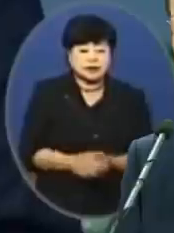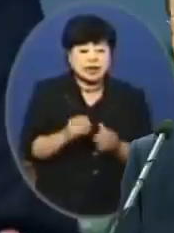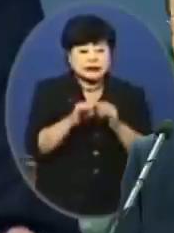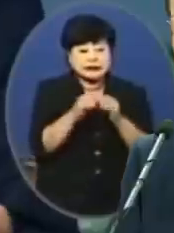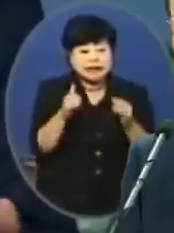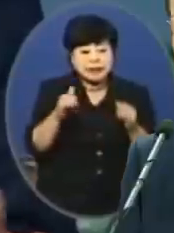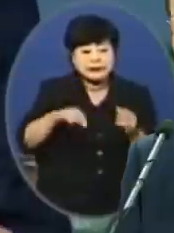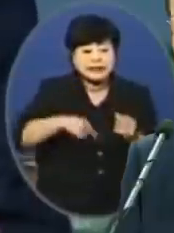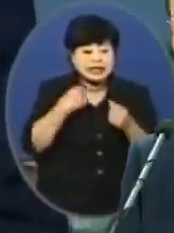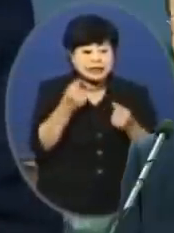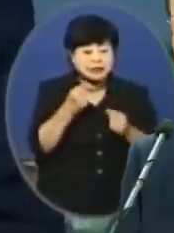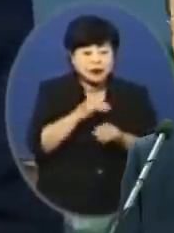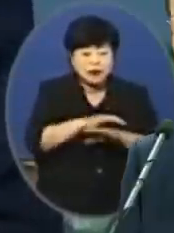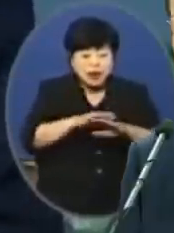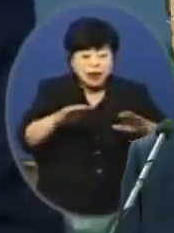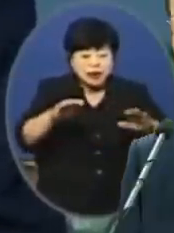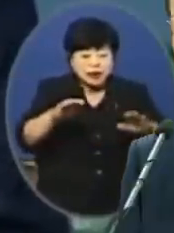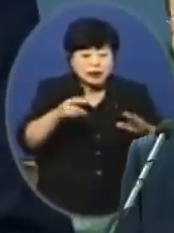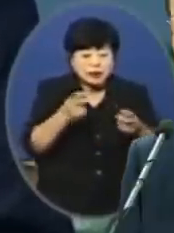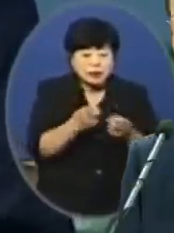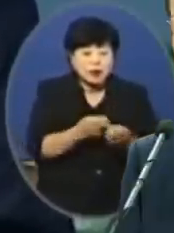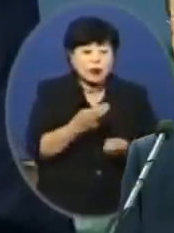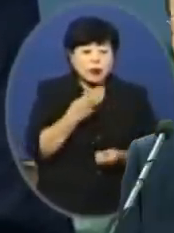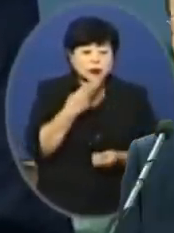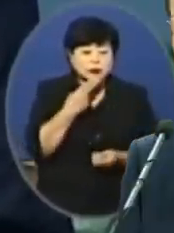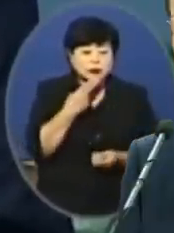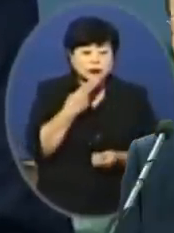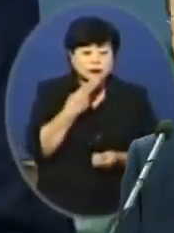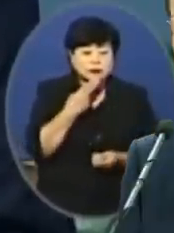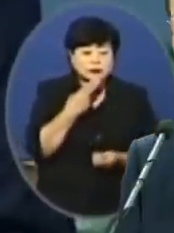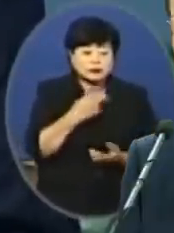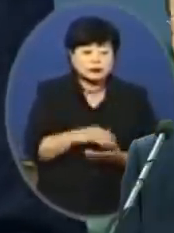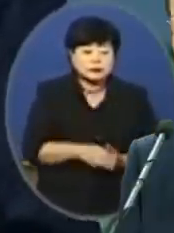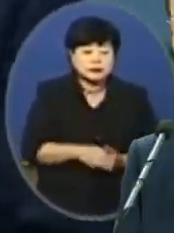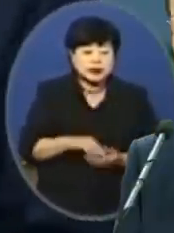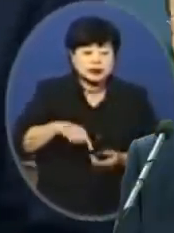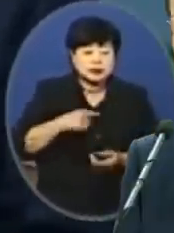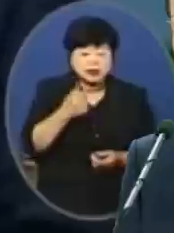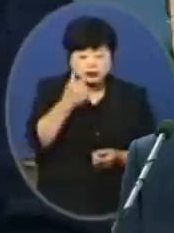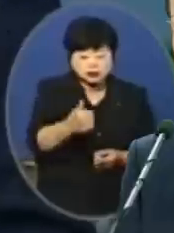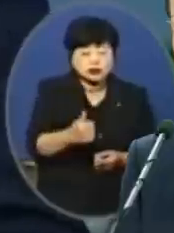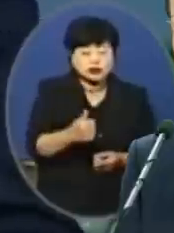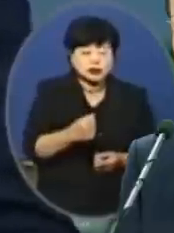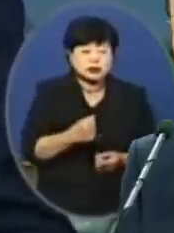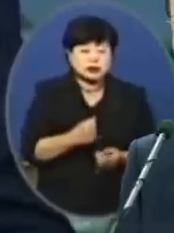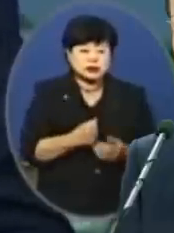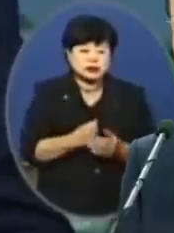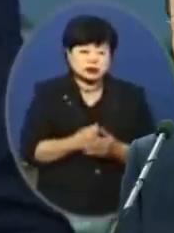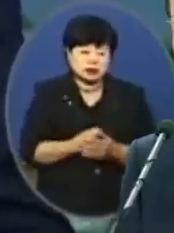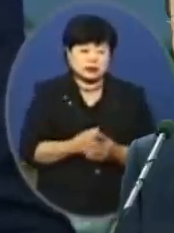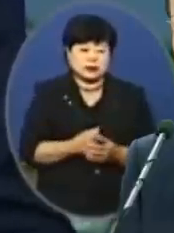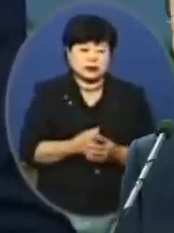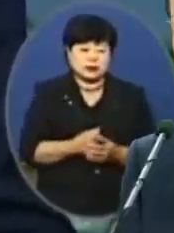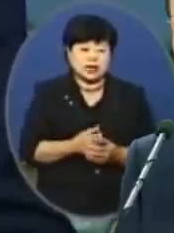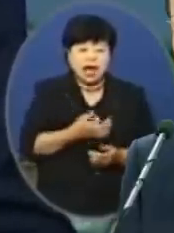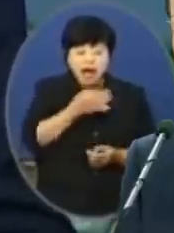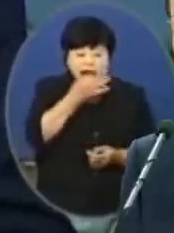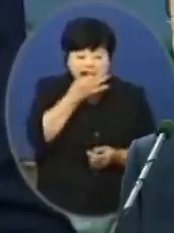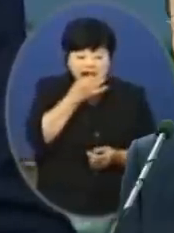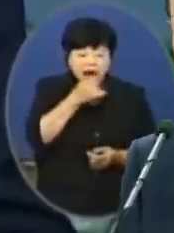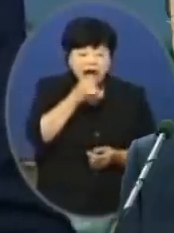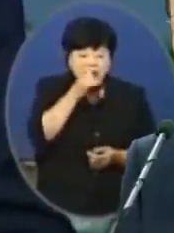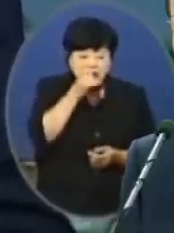인간이 자기 힘으로 해결할 수 없어요. 왜냐하면 자기가 주인 노릇 하려고 하는데 욕심은